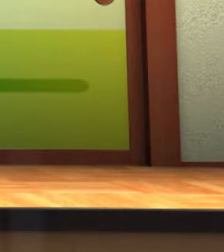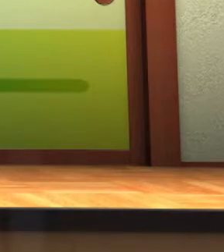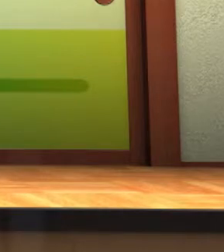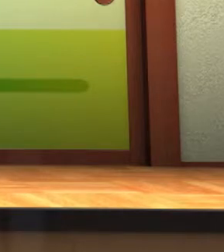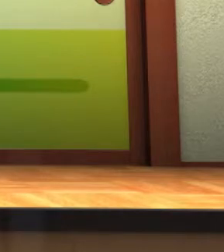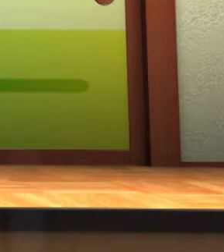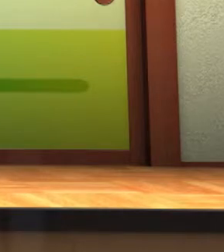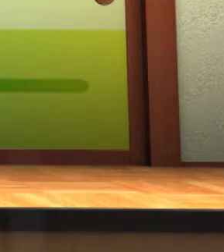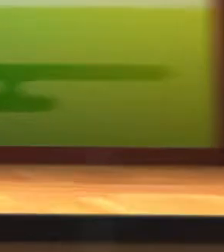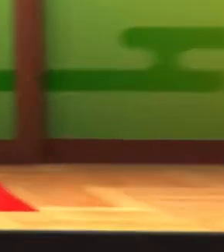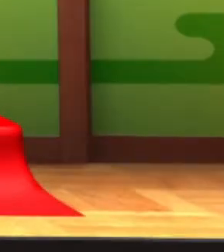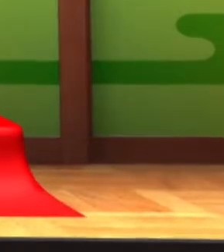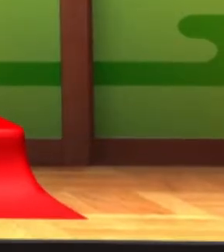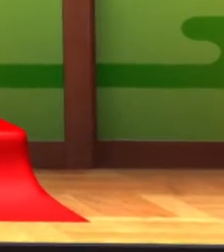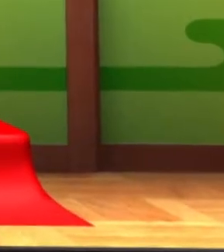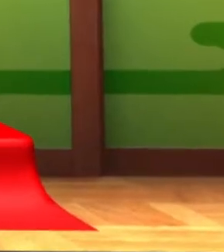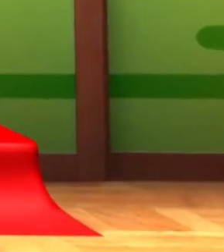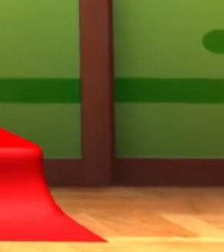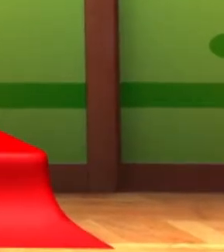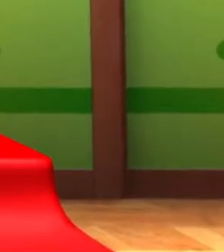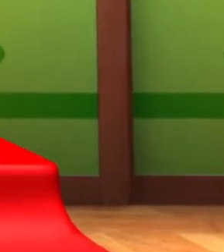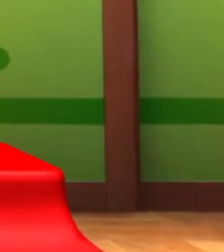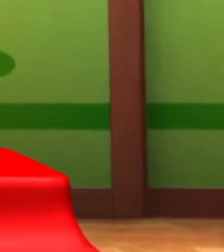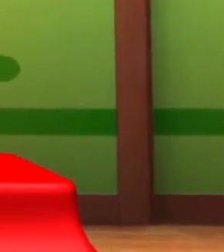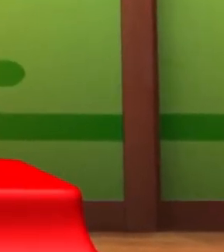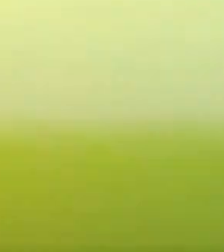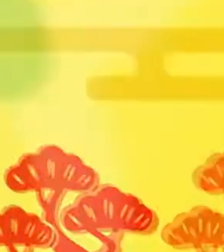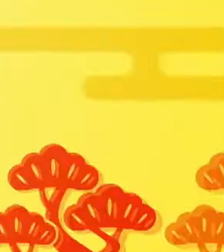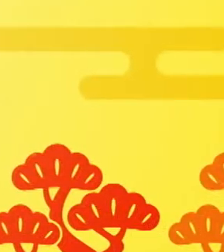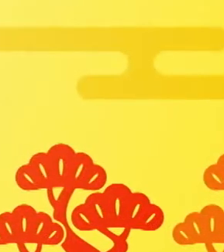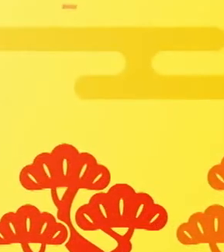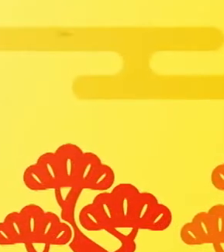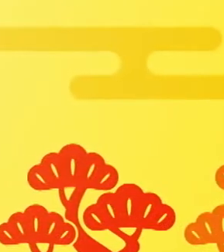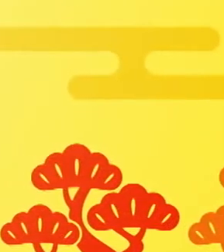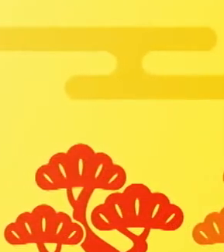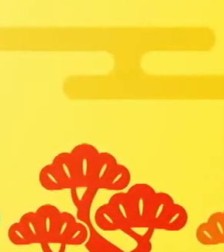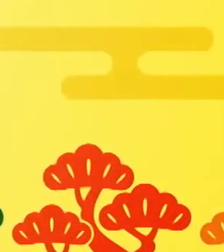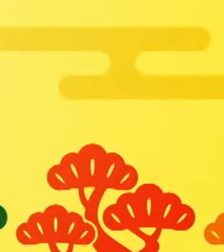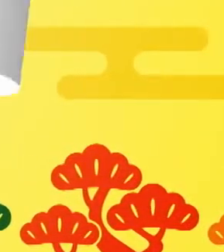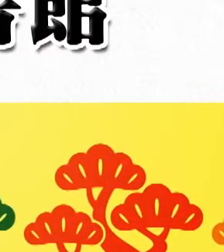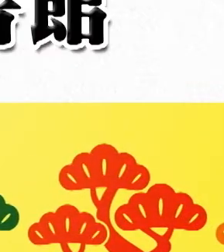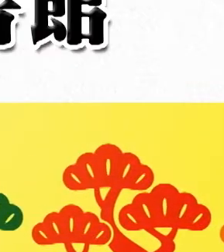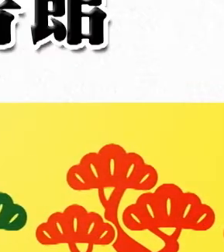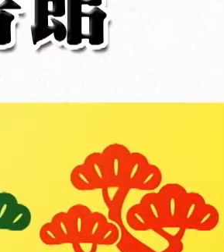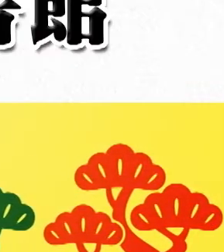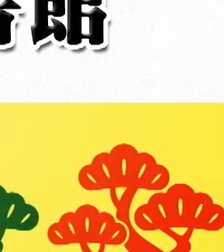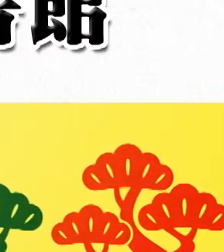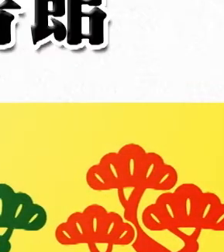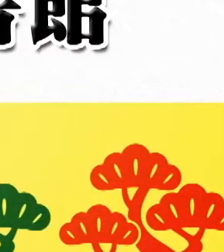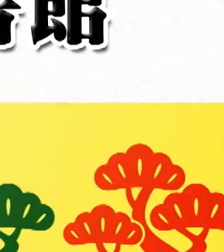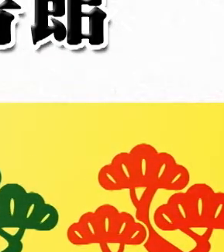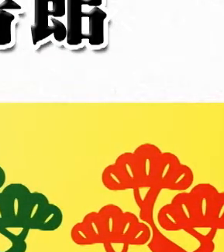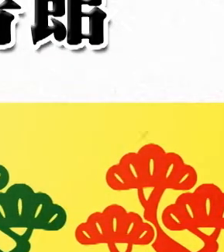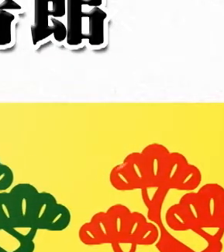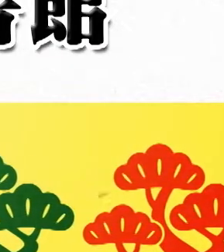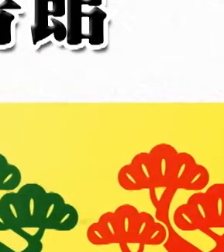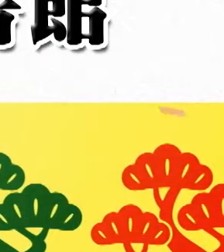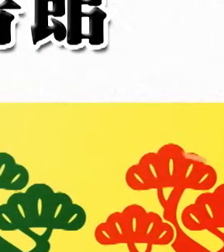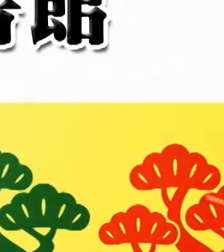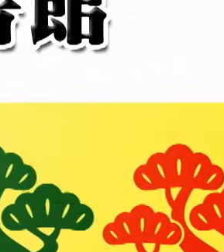始まり始まり、今日の焦点北九州。お題は 北九州市子ども電子図書